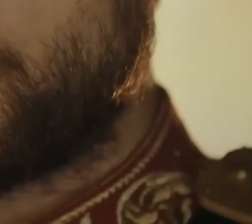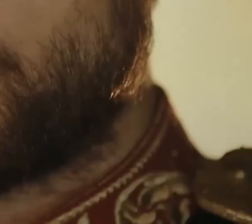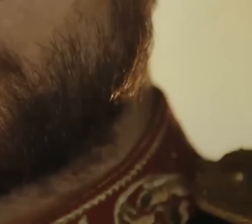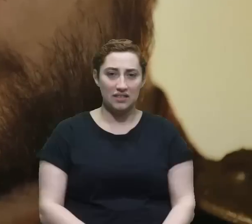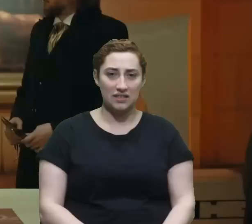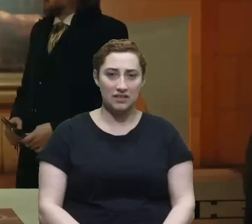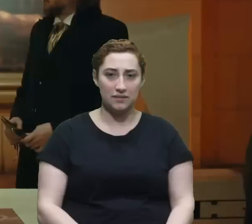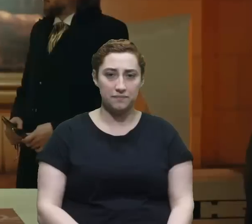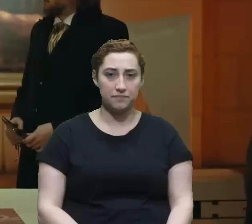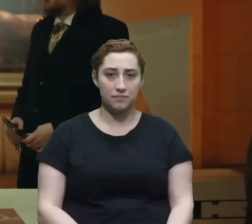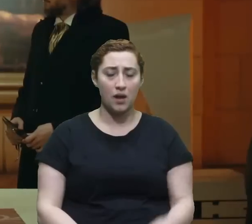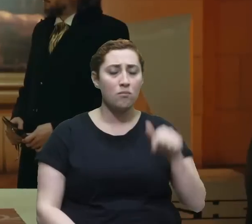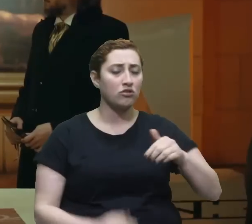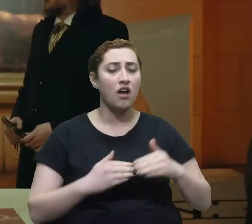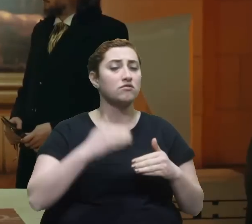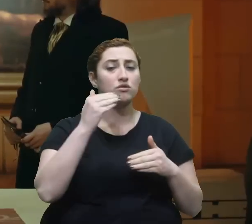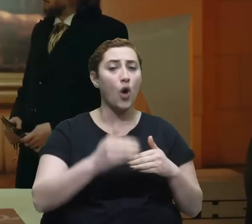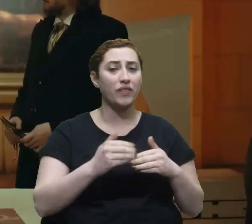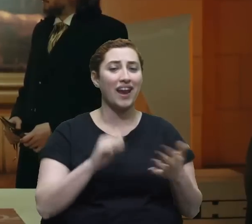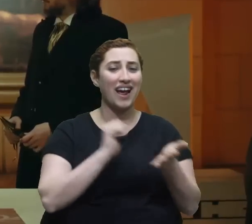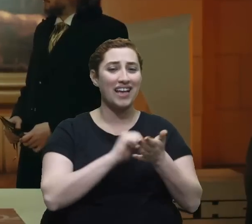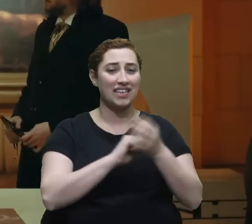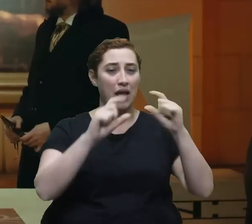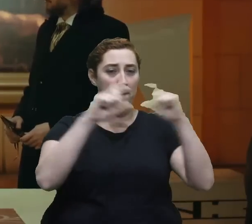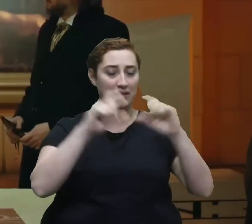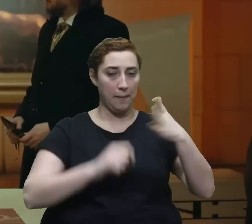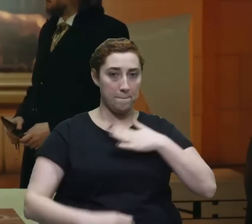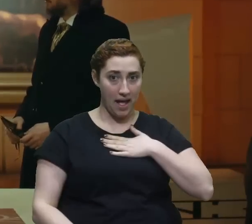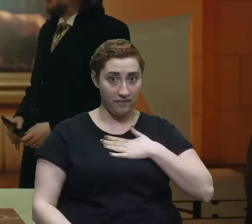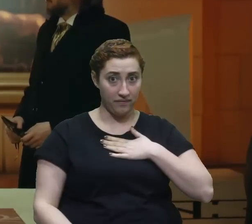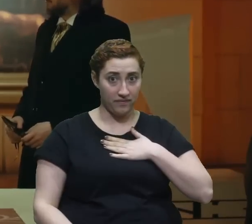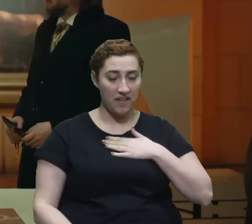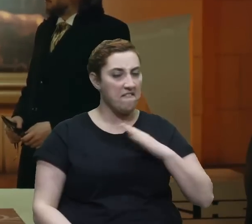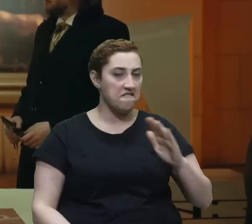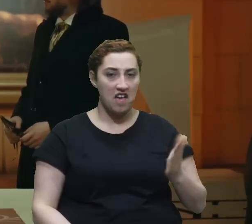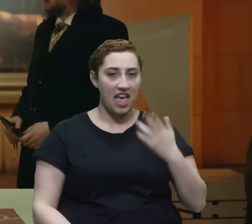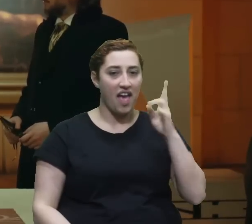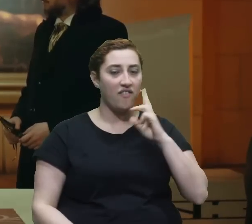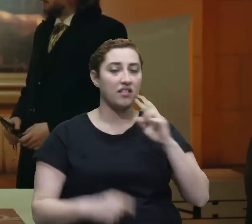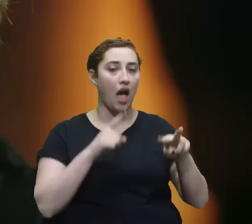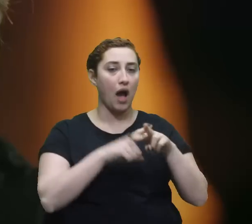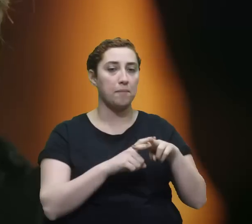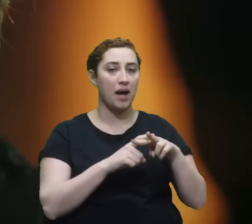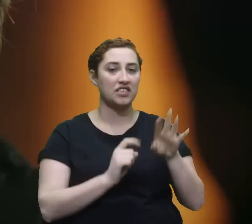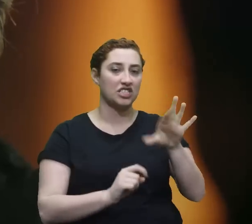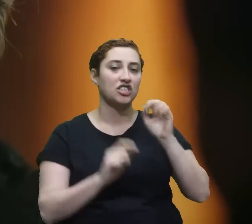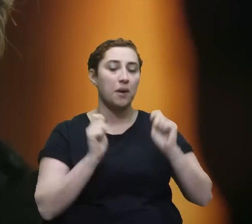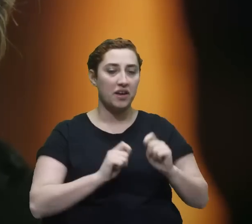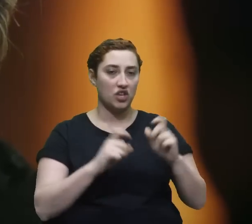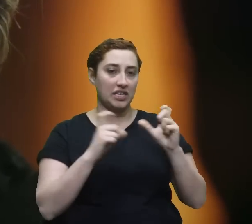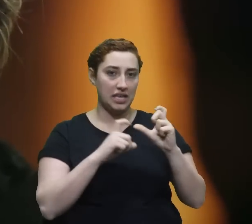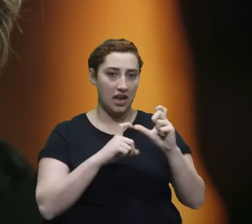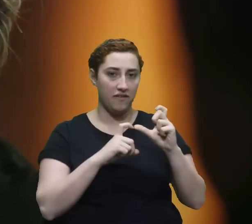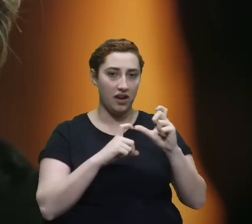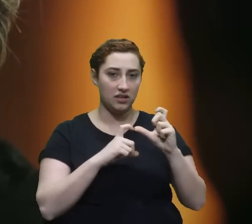Meclis'te. Bundan sonra gazete başlıklarını ben ya da Efendi Akbar belirleyecek Server.